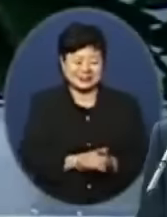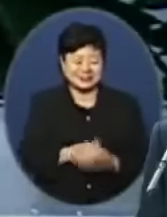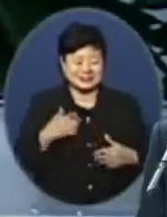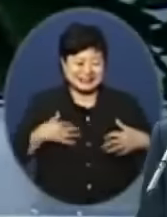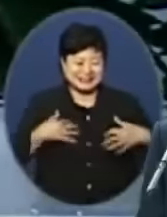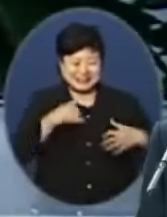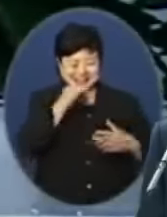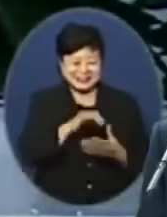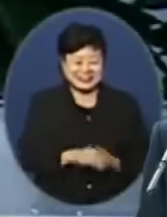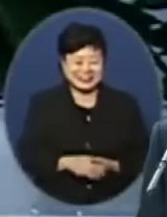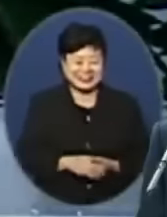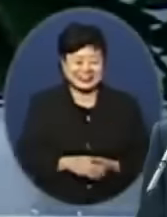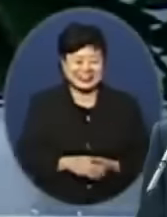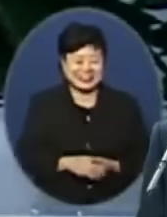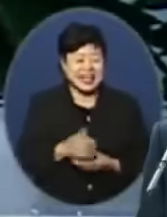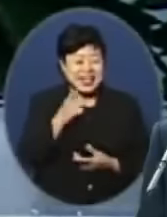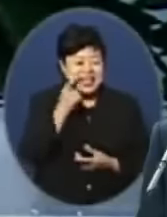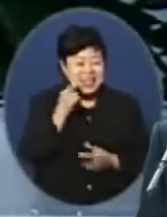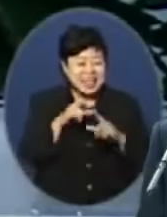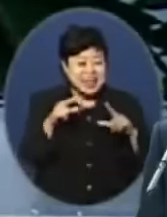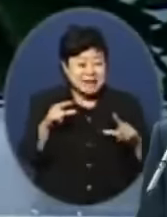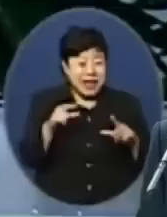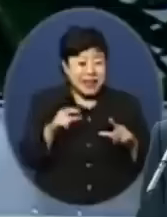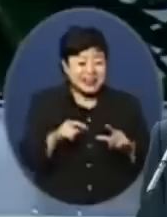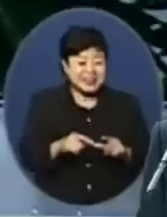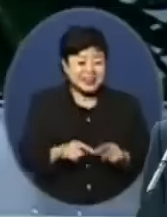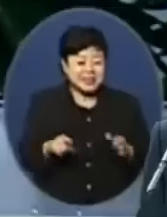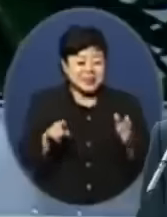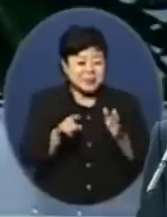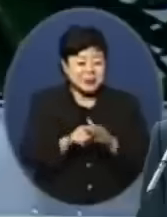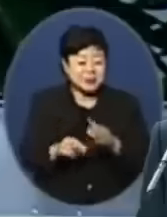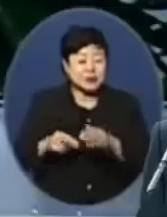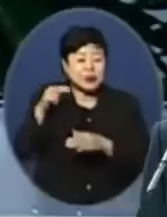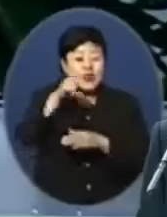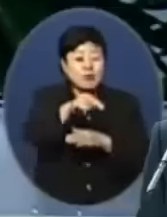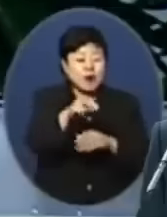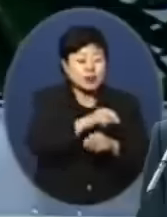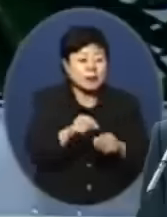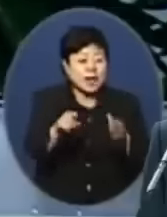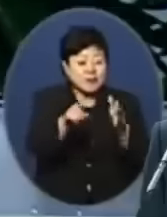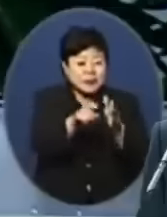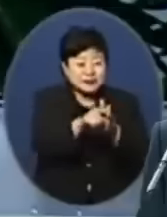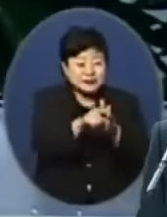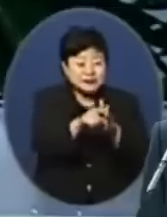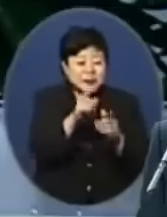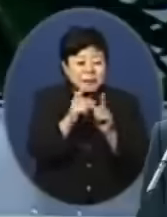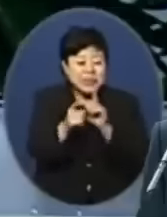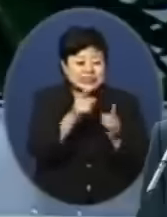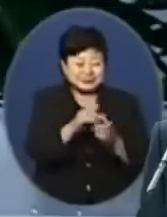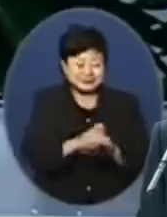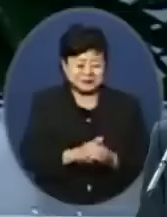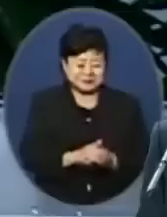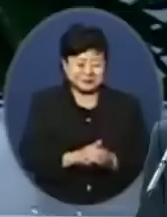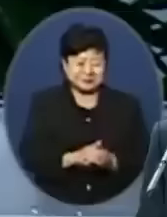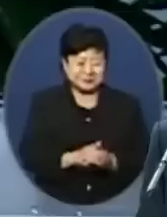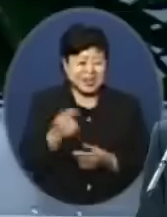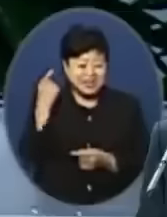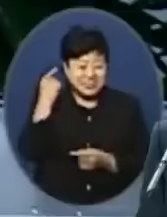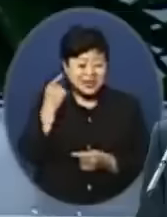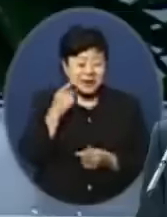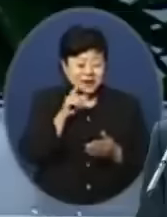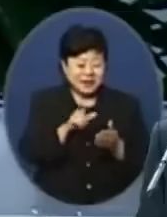재미가 있습니다. 여러분 일반적인 믿음에 뛰어넘어 특수한 믿음이 말씀으로